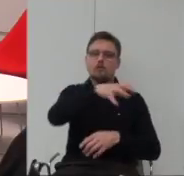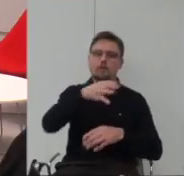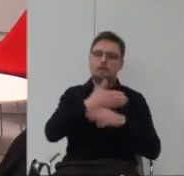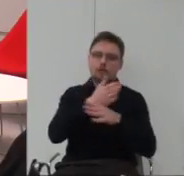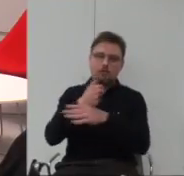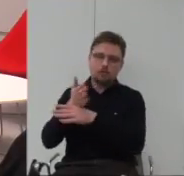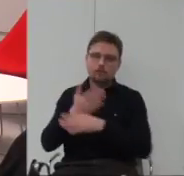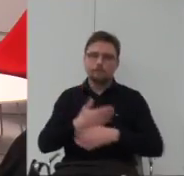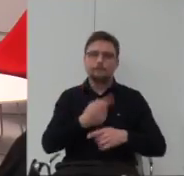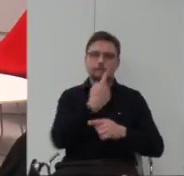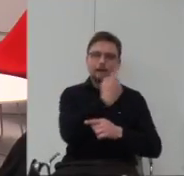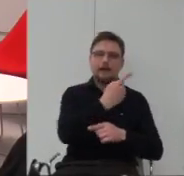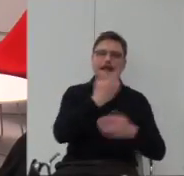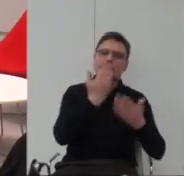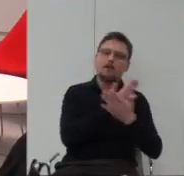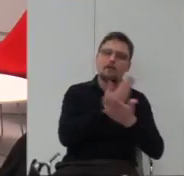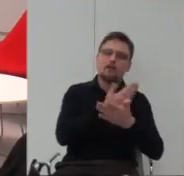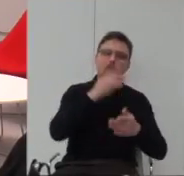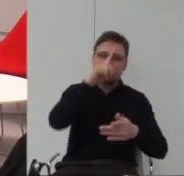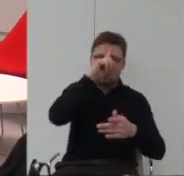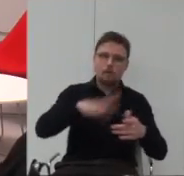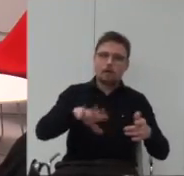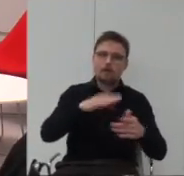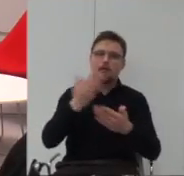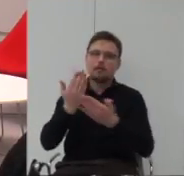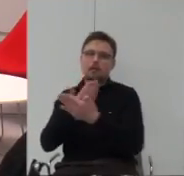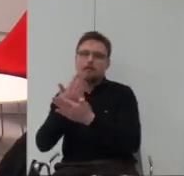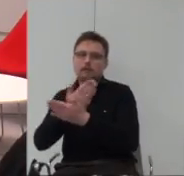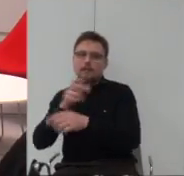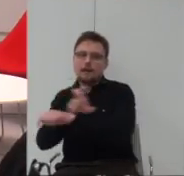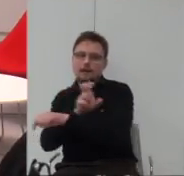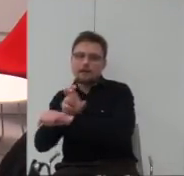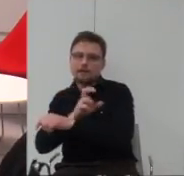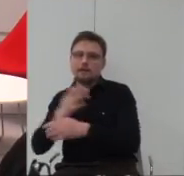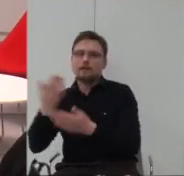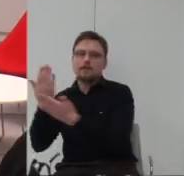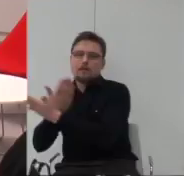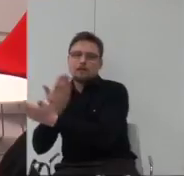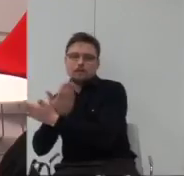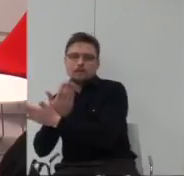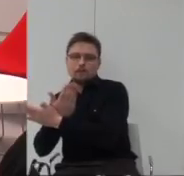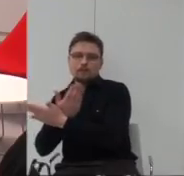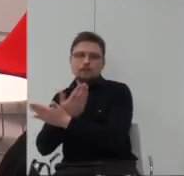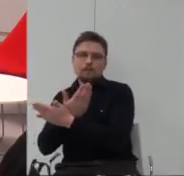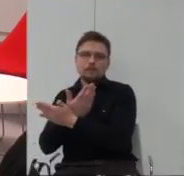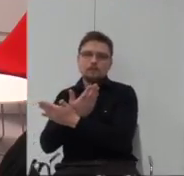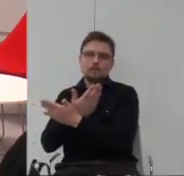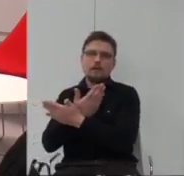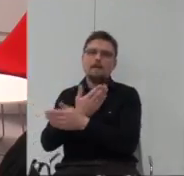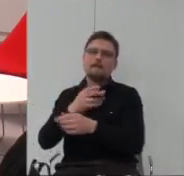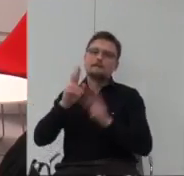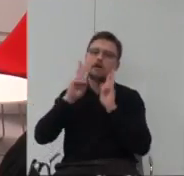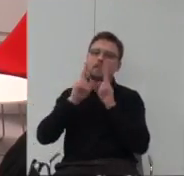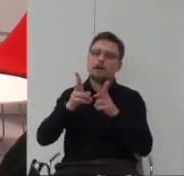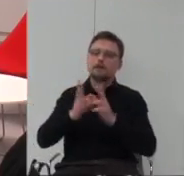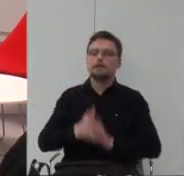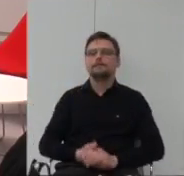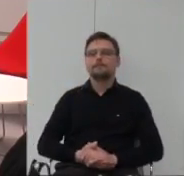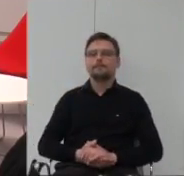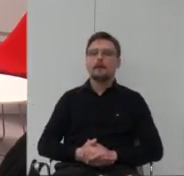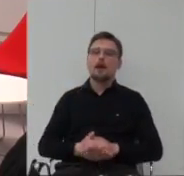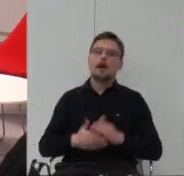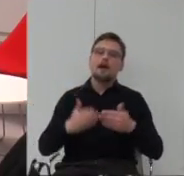będziemy słuchać, albo Państwo będą prezentować w trzech blokach. Pierwszy blok to innowacje społeczne, drugi to